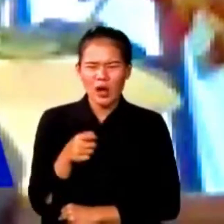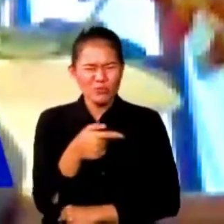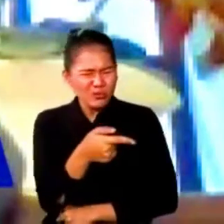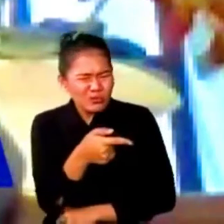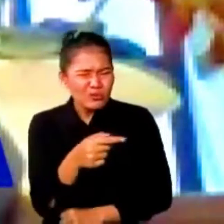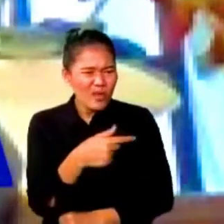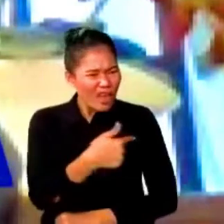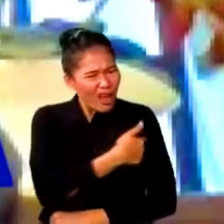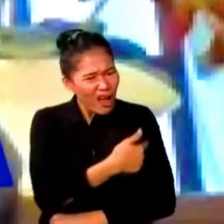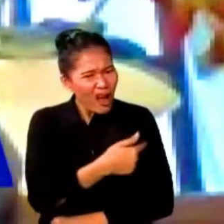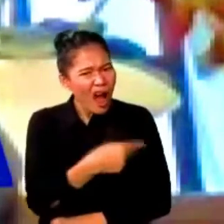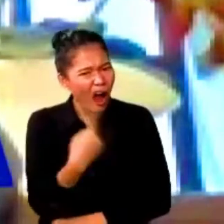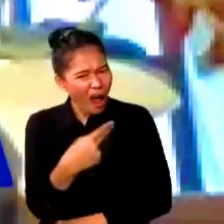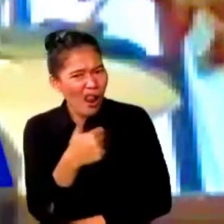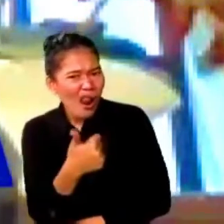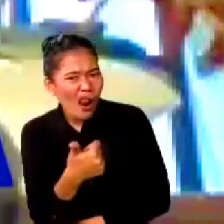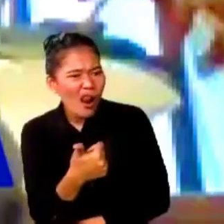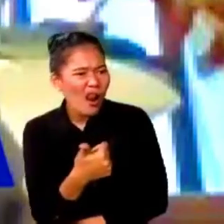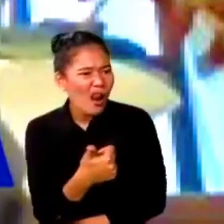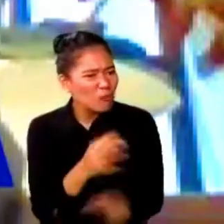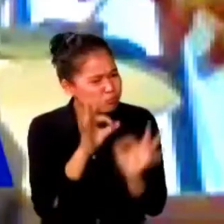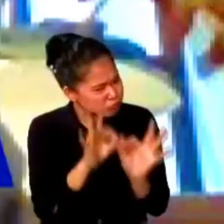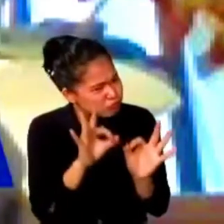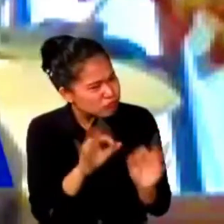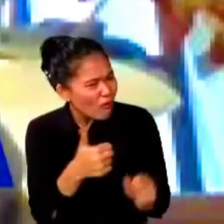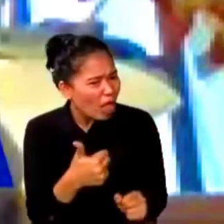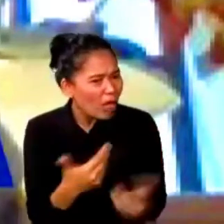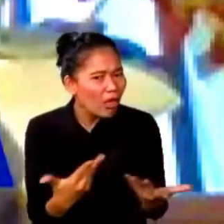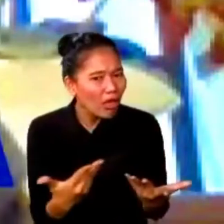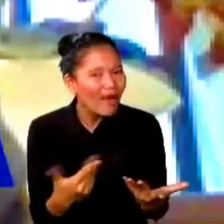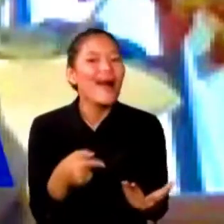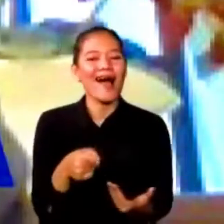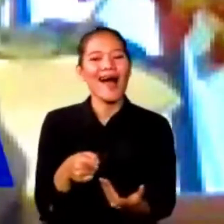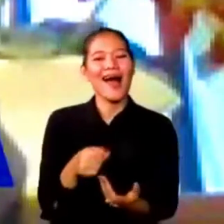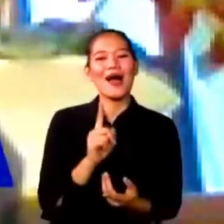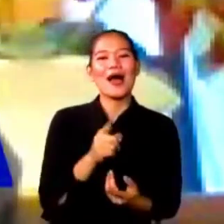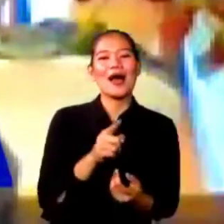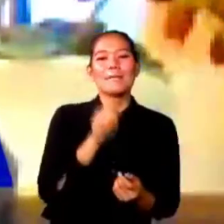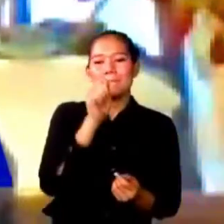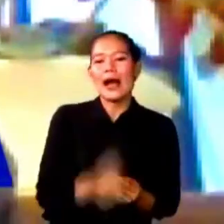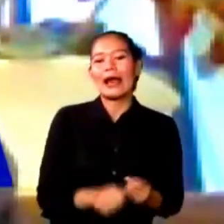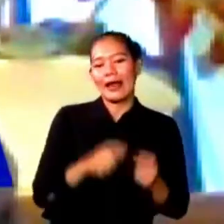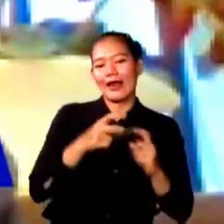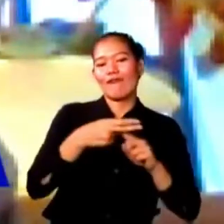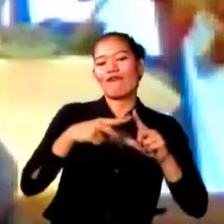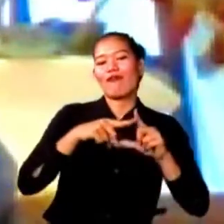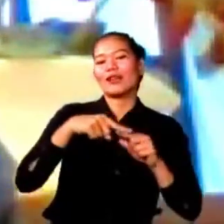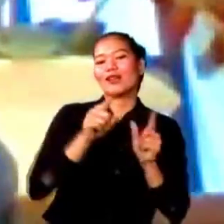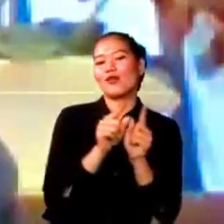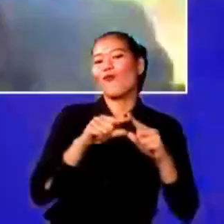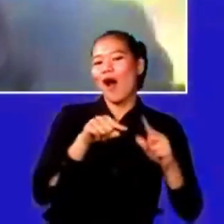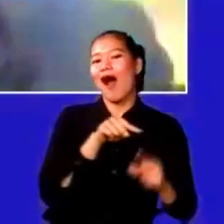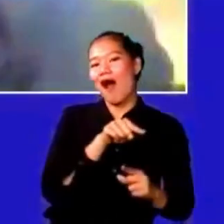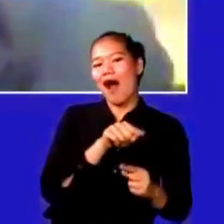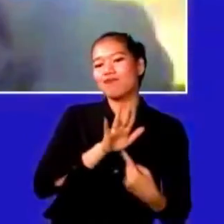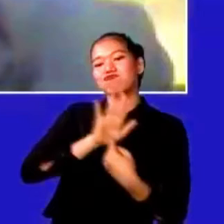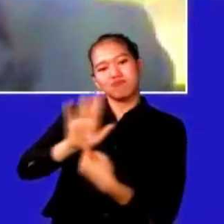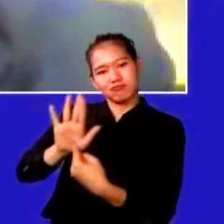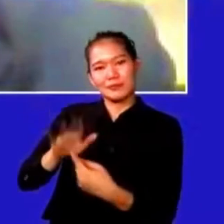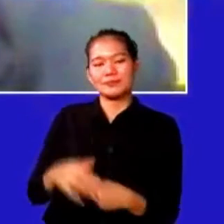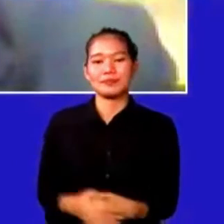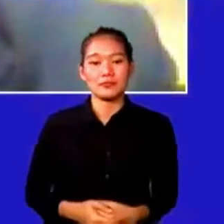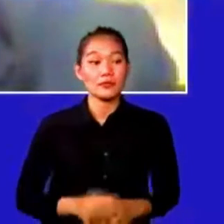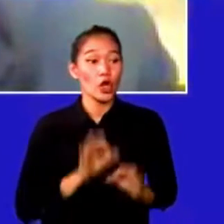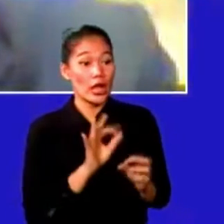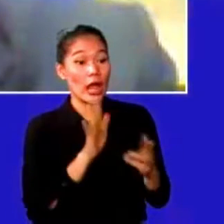aspek Hai halalan dan atau kesucian vaksin komplit 19 naik nantinya akan ada dilakukan